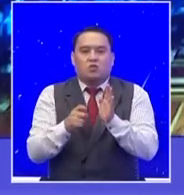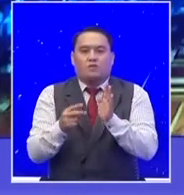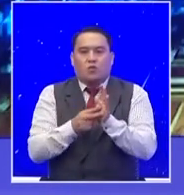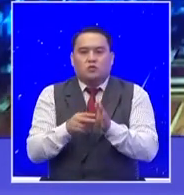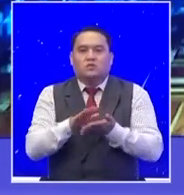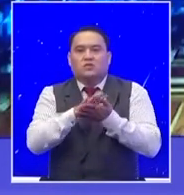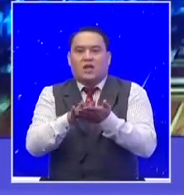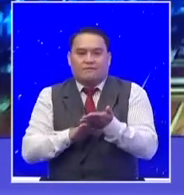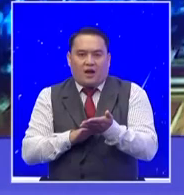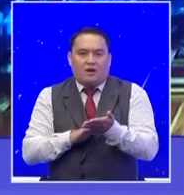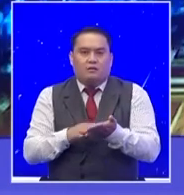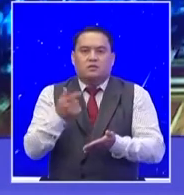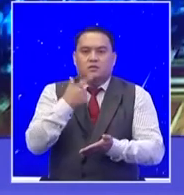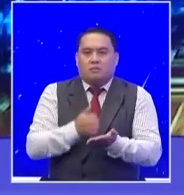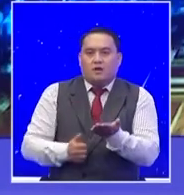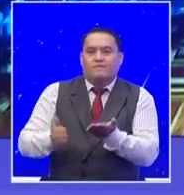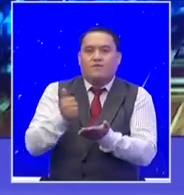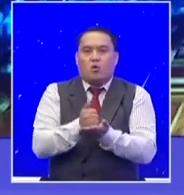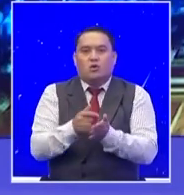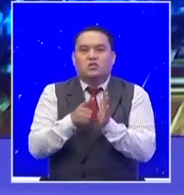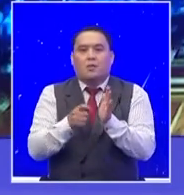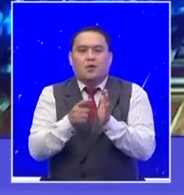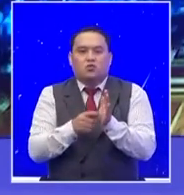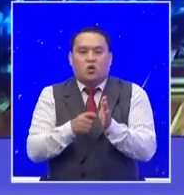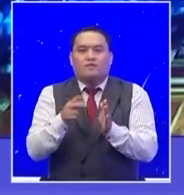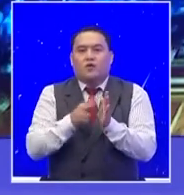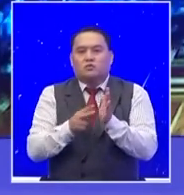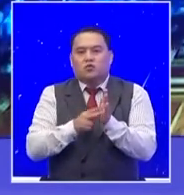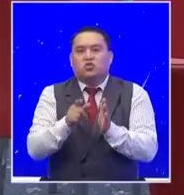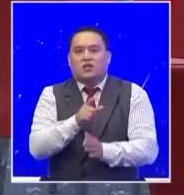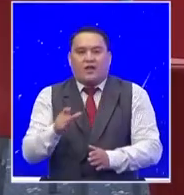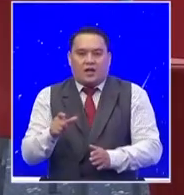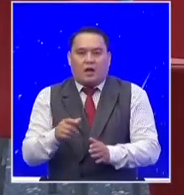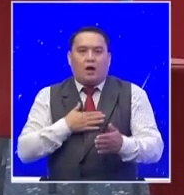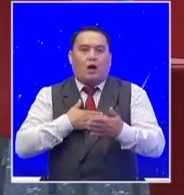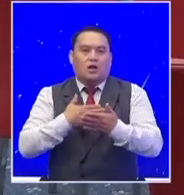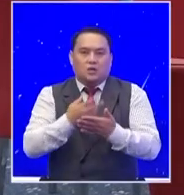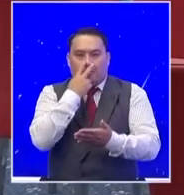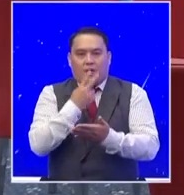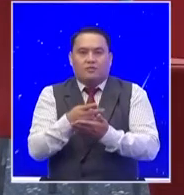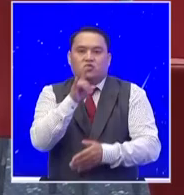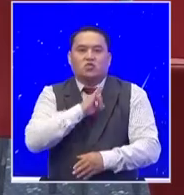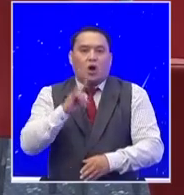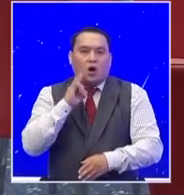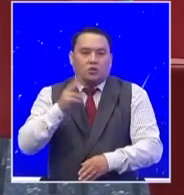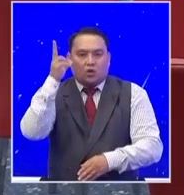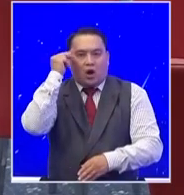1108 заявок. Из них из самовыдвиженцев свыше 780 человек. Наибольшую активность проявляли женщины.